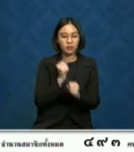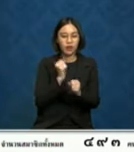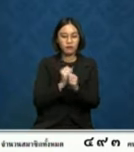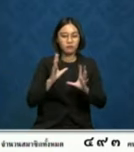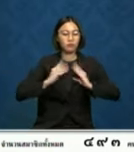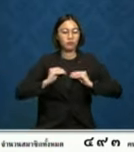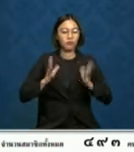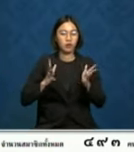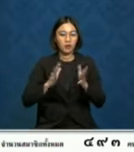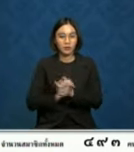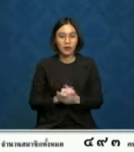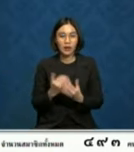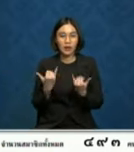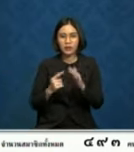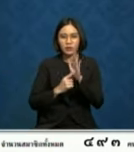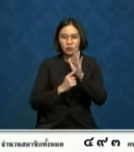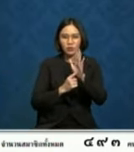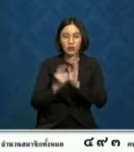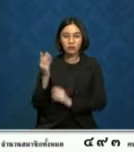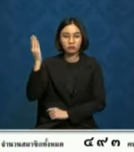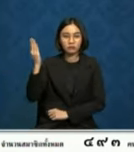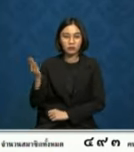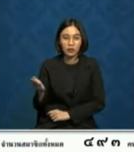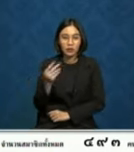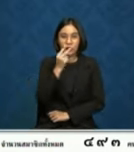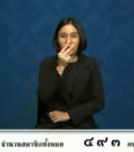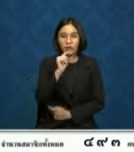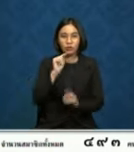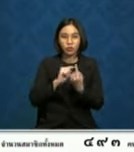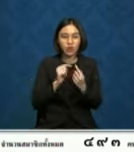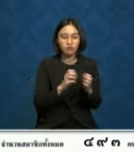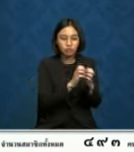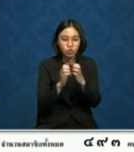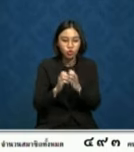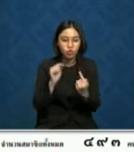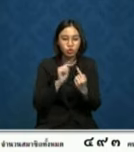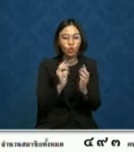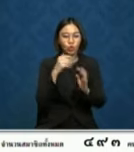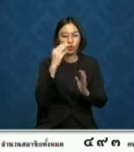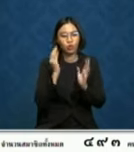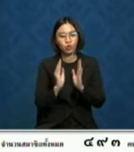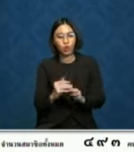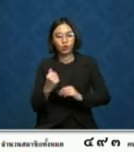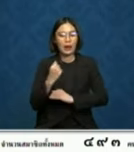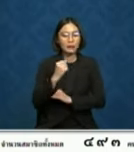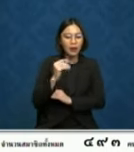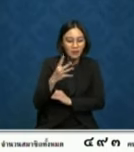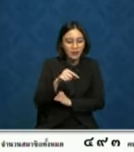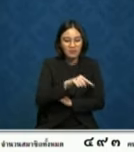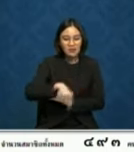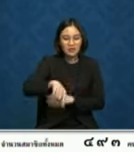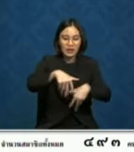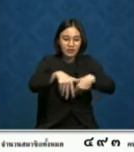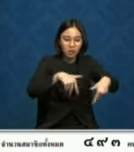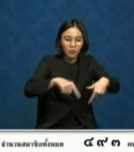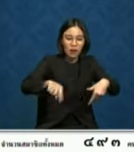ยอมนี่เป็นตัวอย่างที่ทำให้เห็นว่าการไล่บี้เอากับคนตัวเล็กตัวน้อยนี่เป็นสิ่งที่สะท้อน